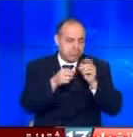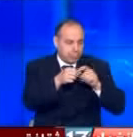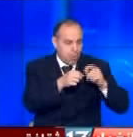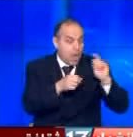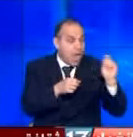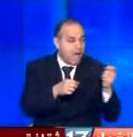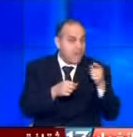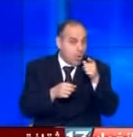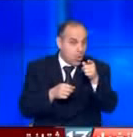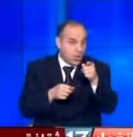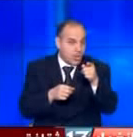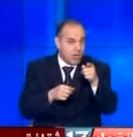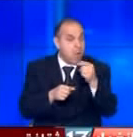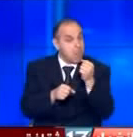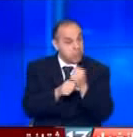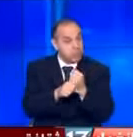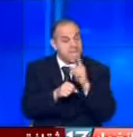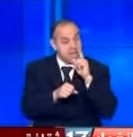ذاكرة الكثير منا.